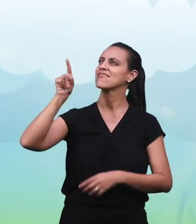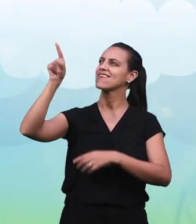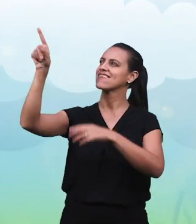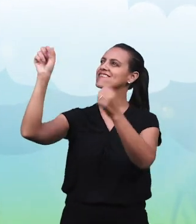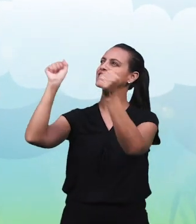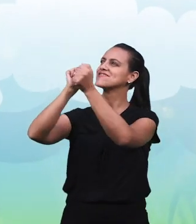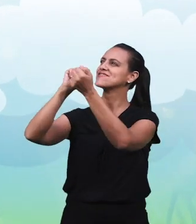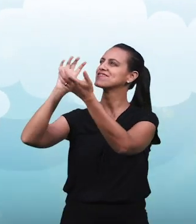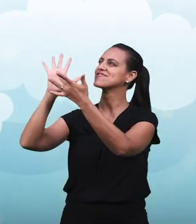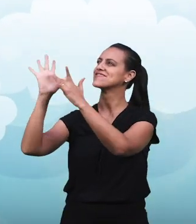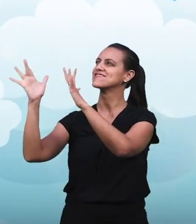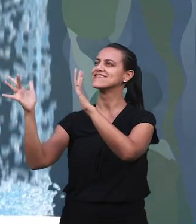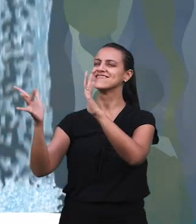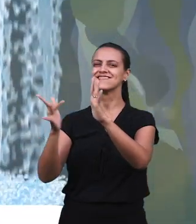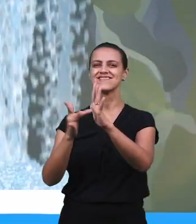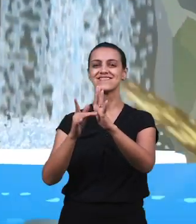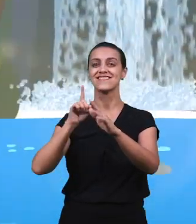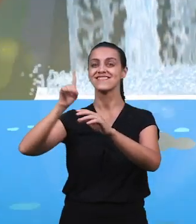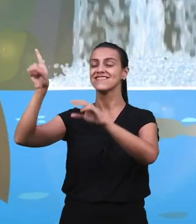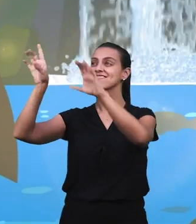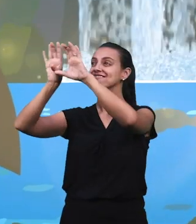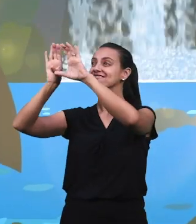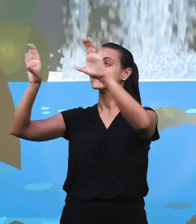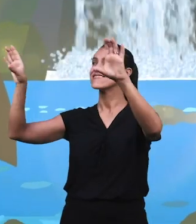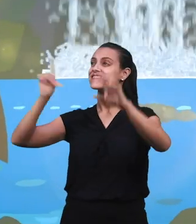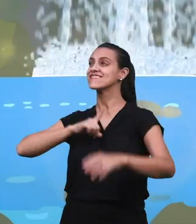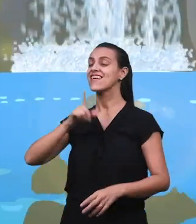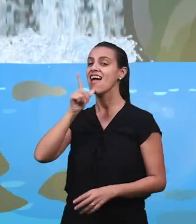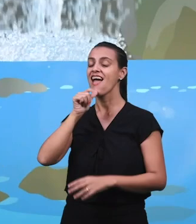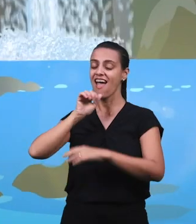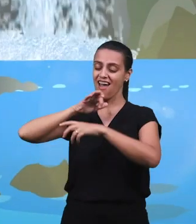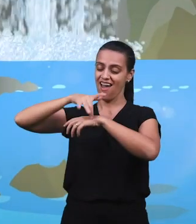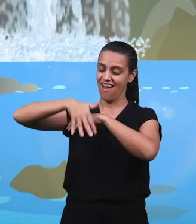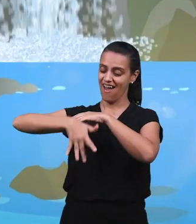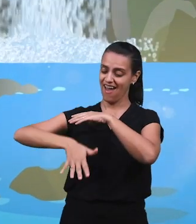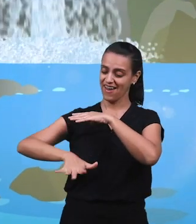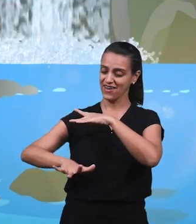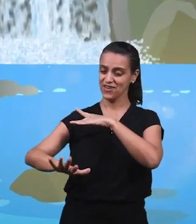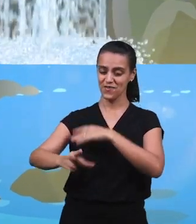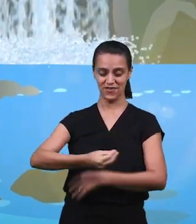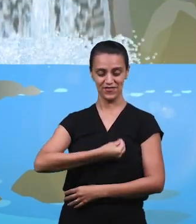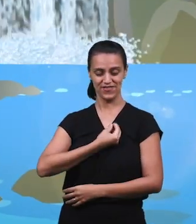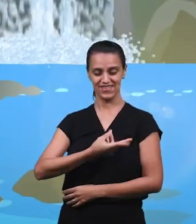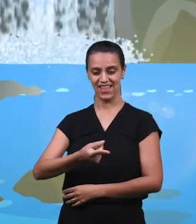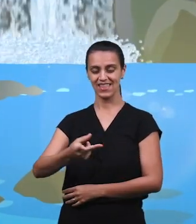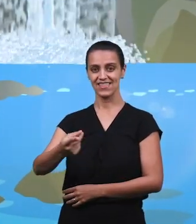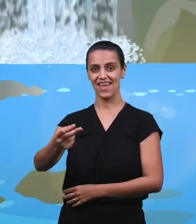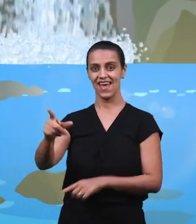Água da vida.